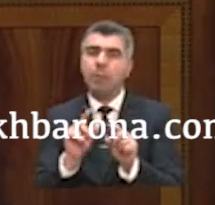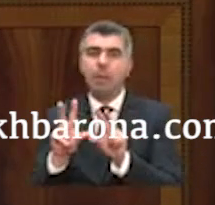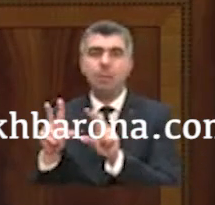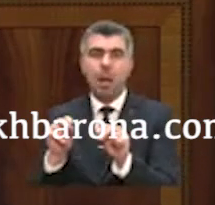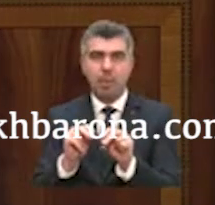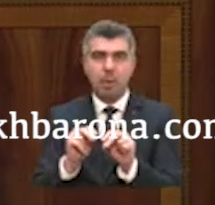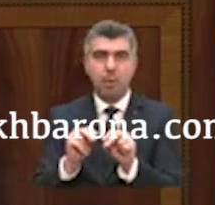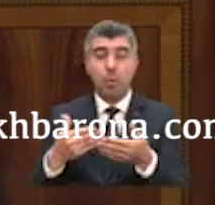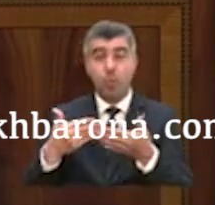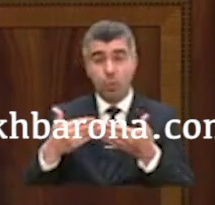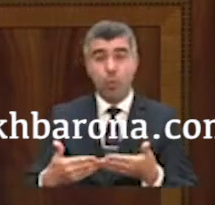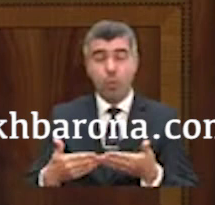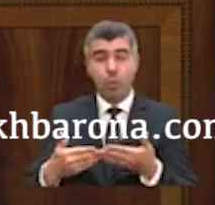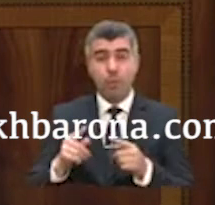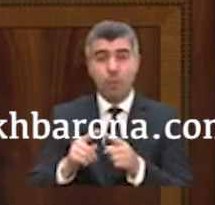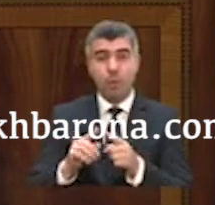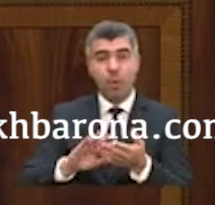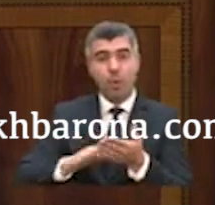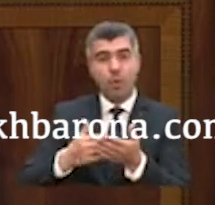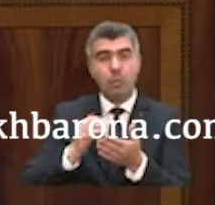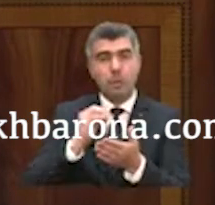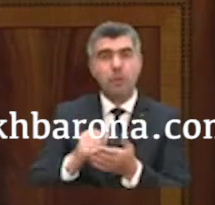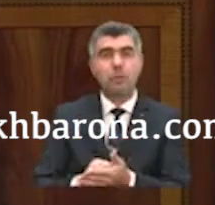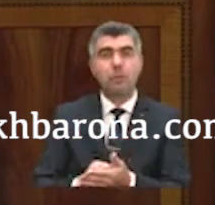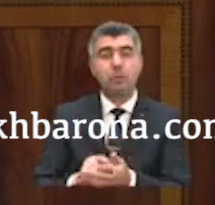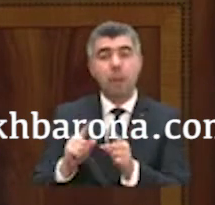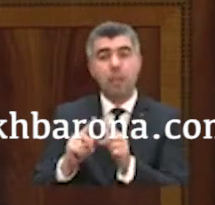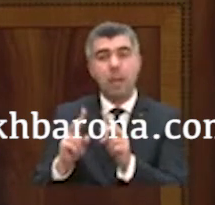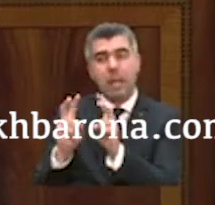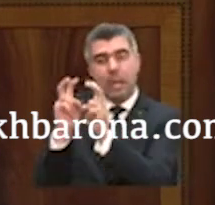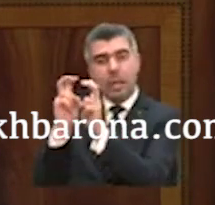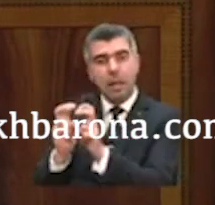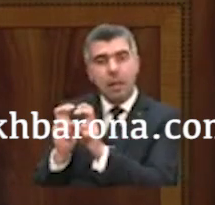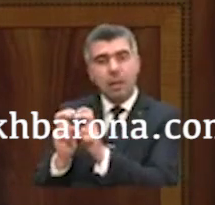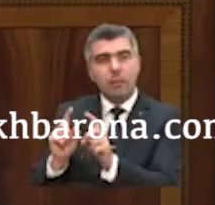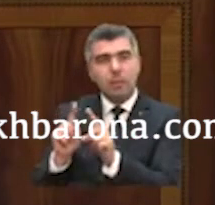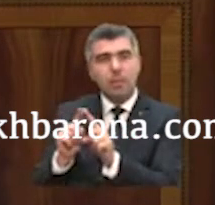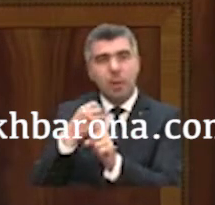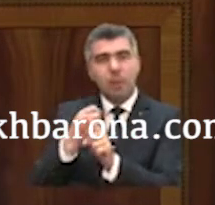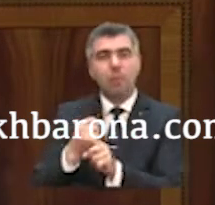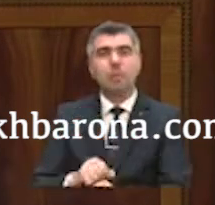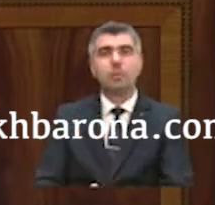اليوم هي ازمه مستورده، قله المواد الاوليه.